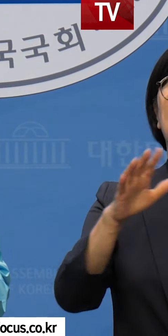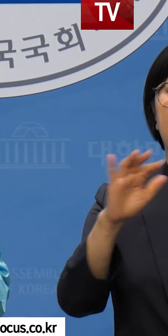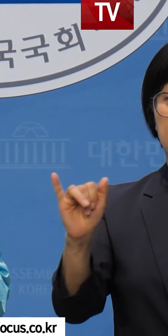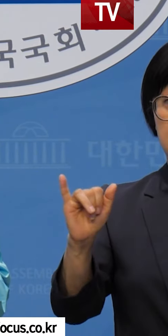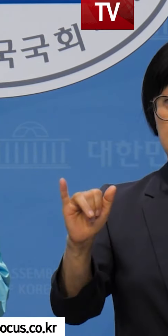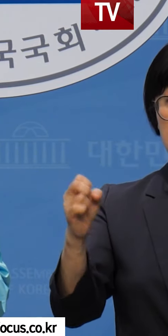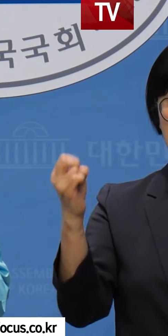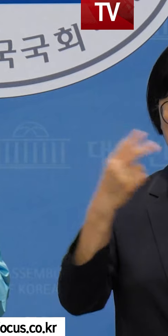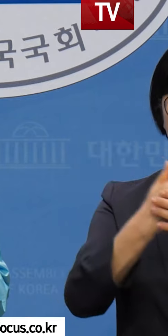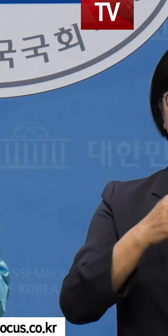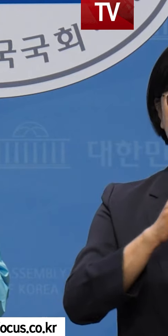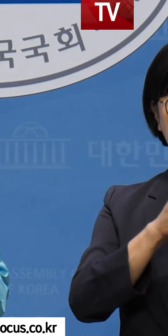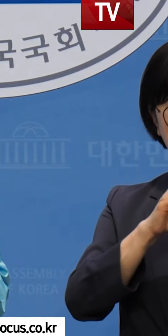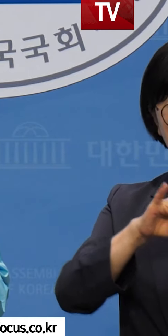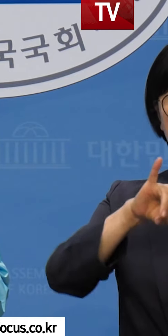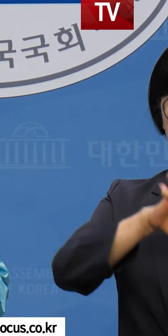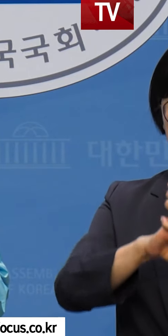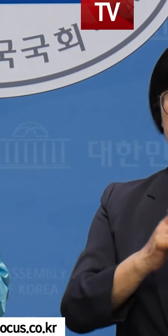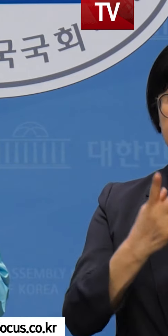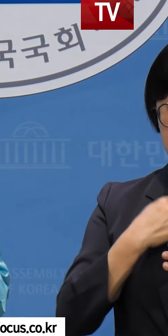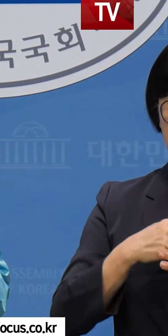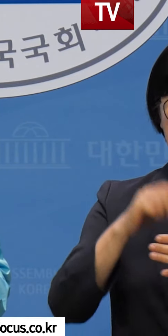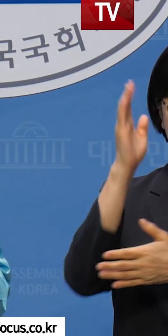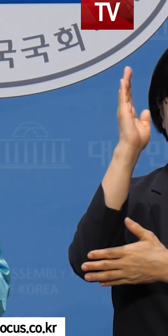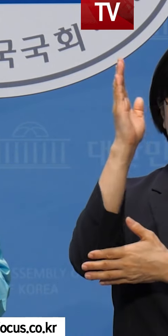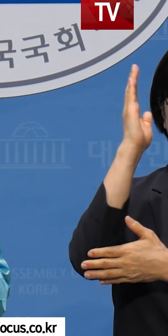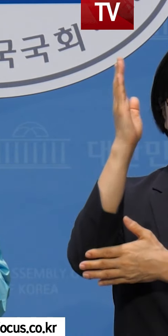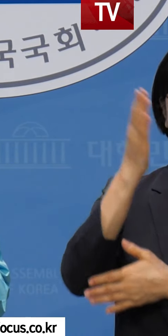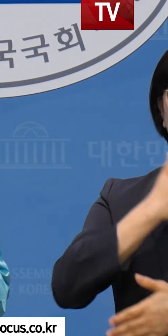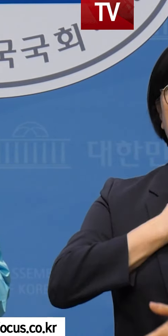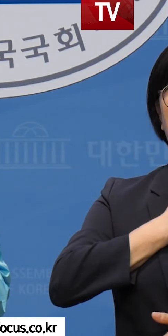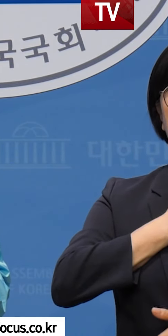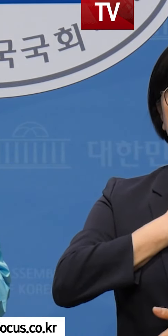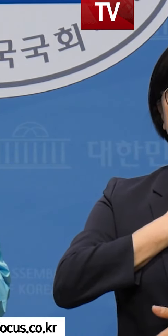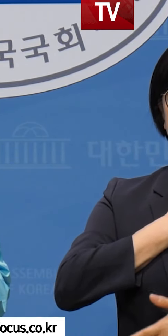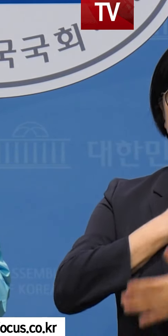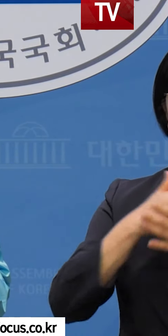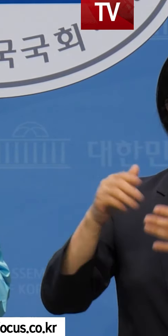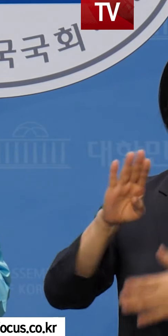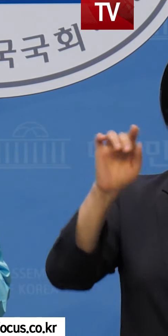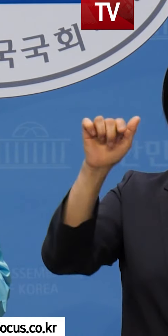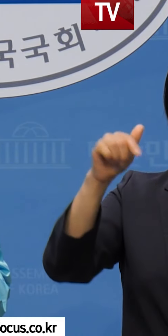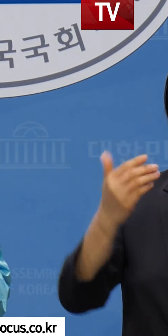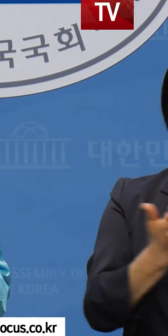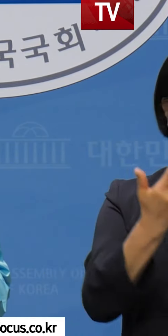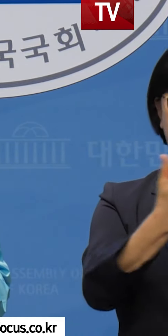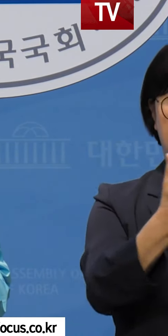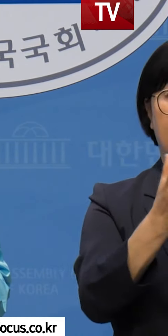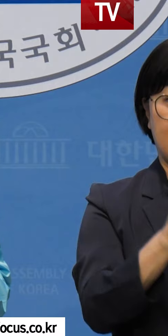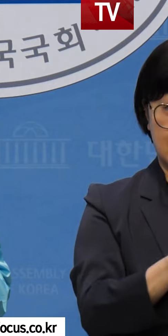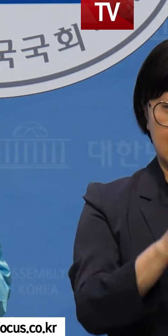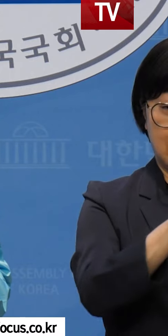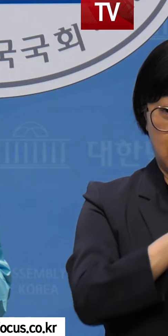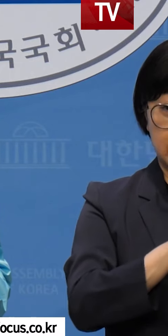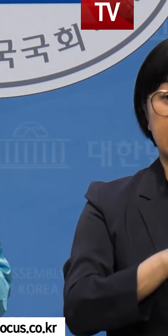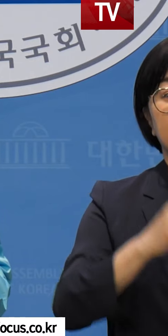주민분들과 나누고 약속했던 이야기를 저 박상순과 진보당의 당원들은 잊지